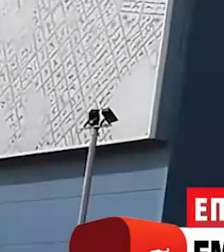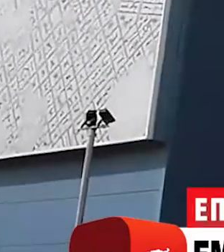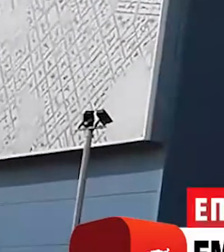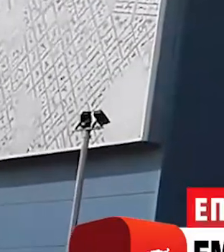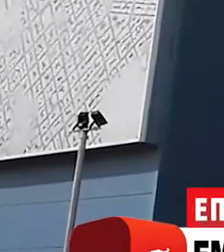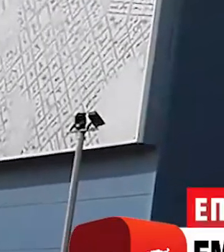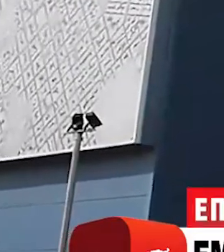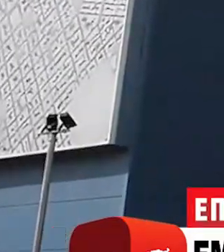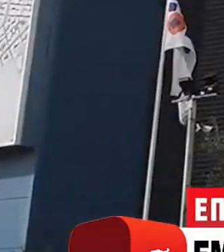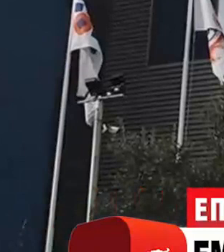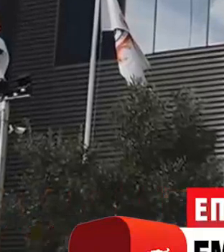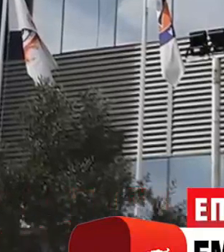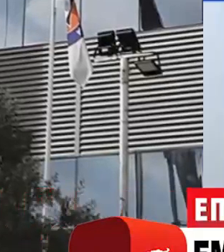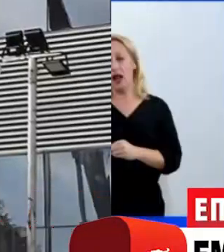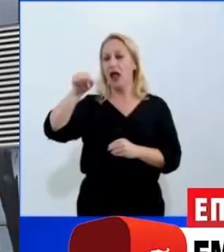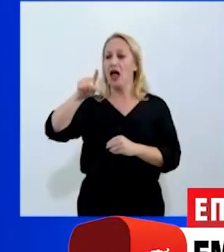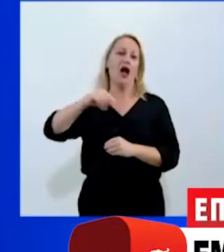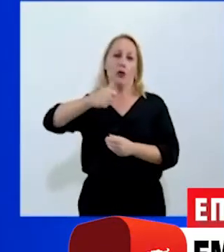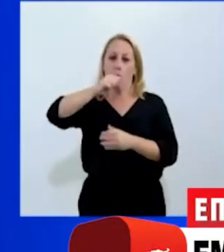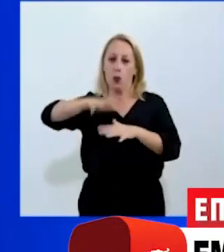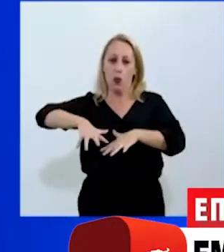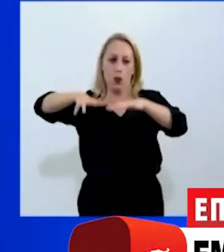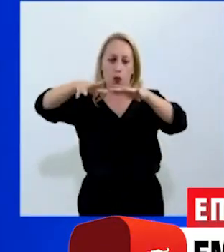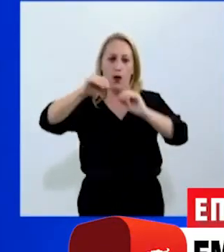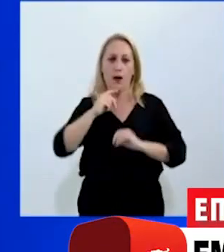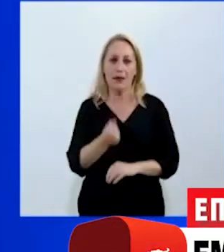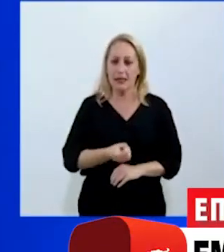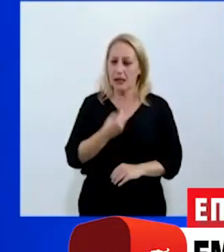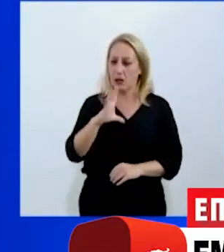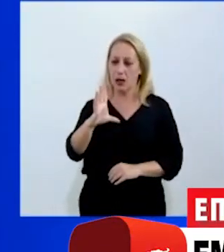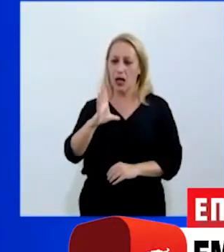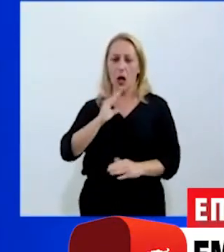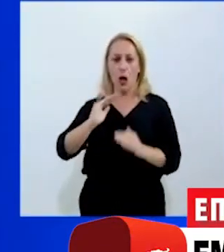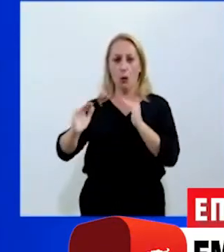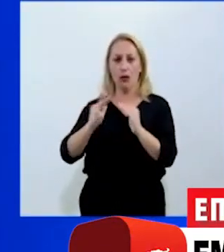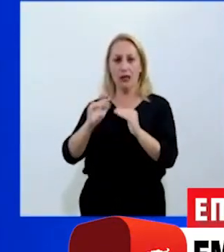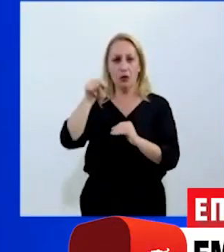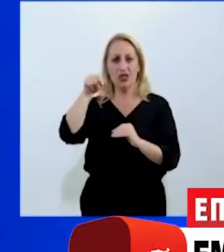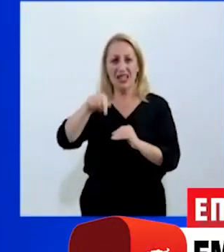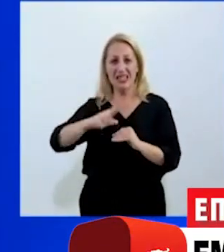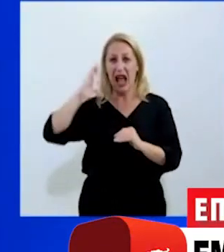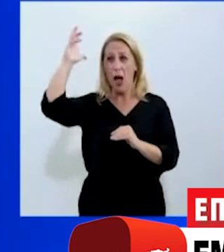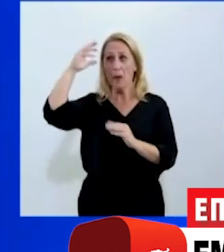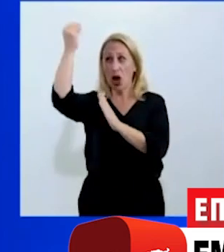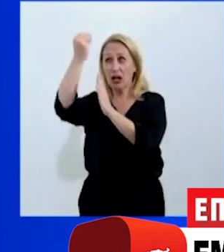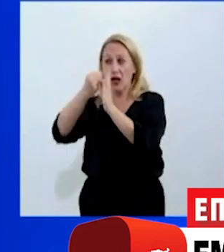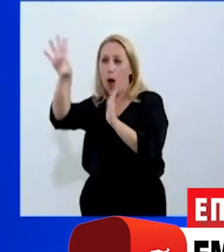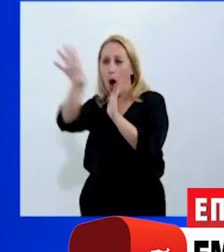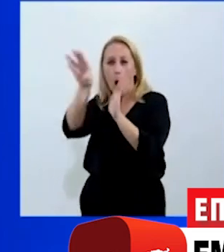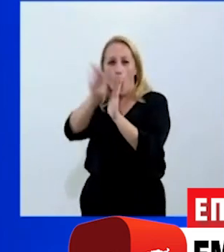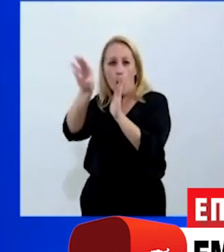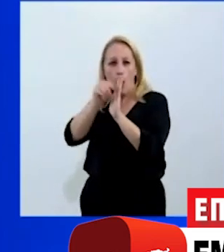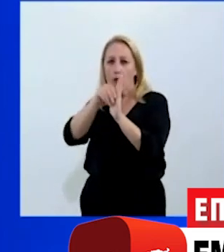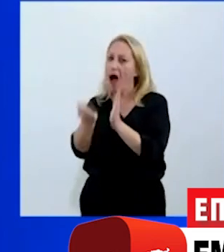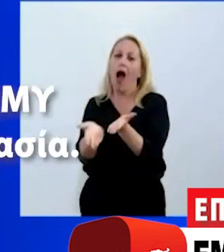προστασίας κάτι που επί της ουσίας σημαίνει ότι προτού βγάλουν κάποια ανακοίνωση θα ρωτούν την ίδια την κυβέρνηση